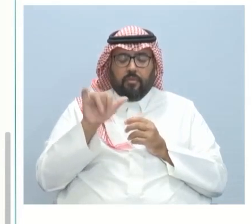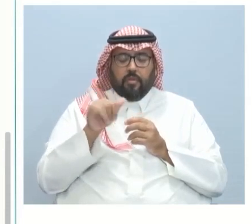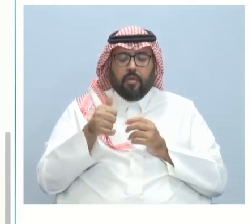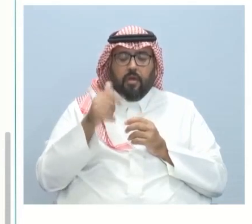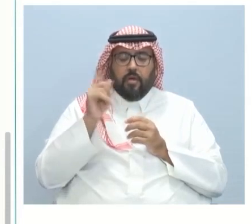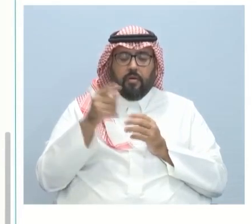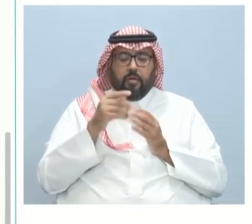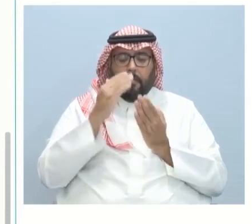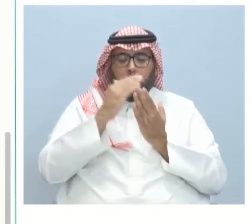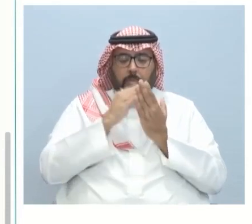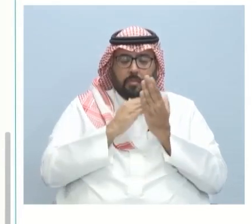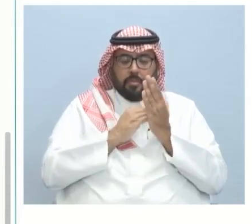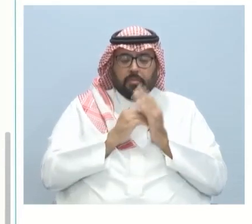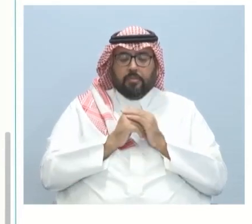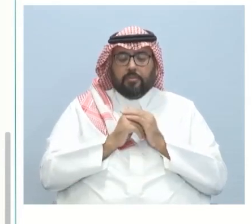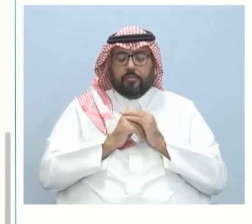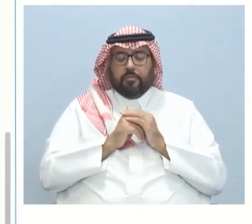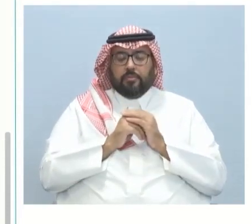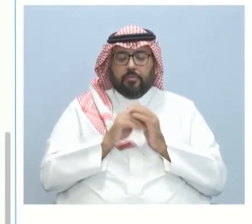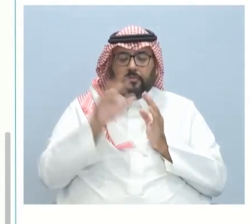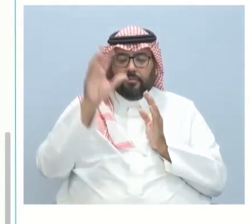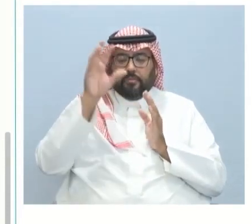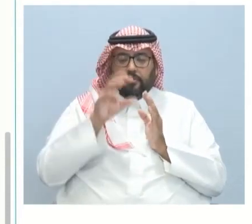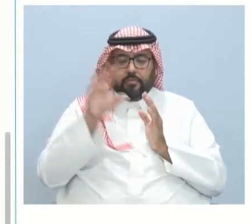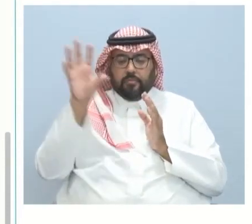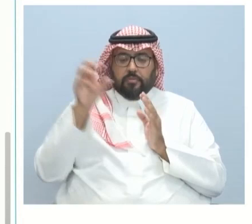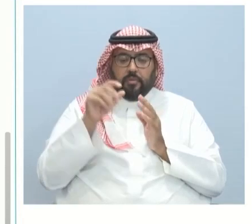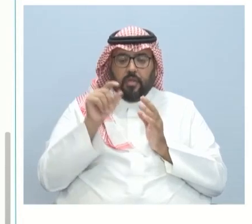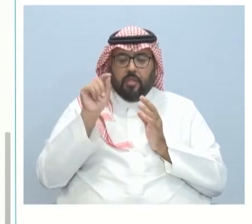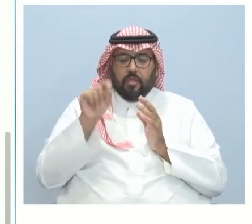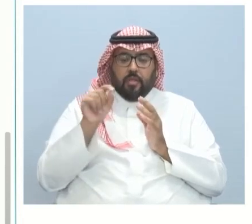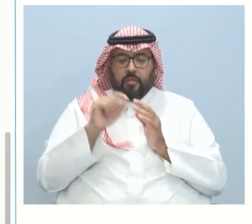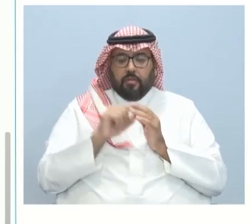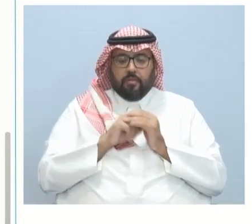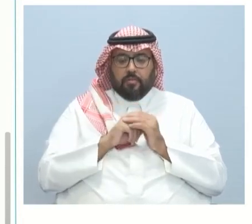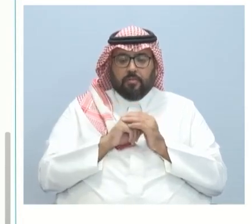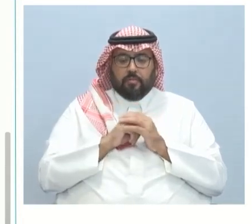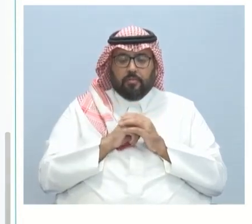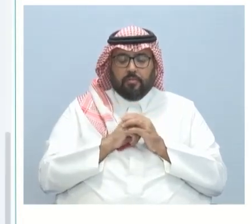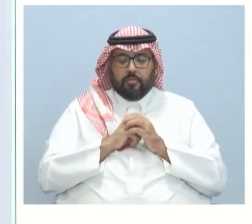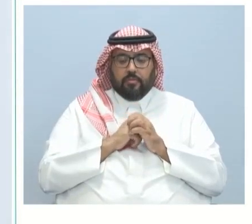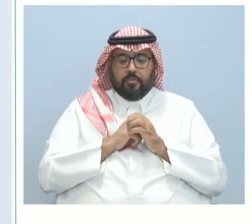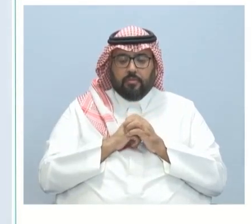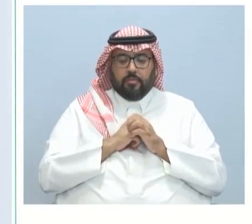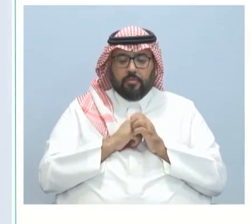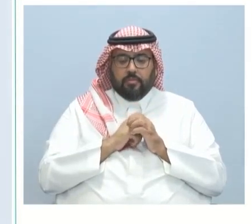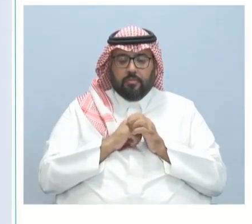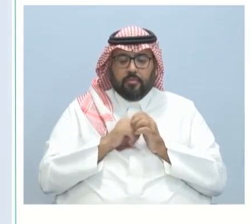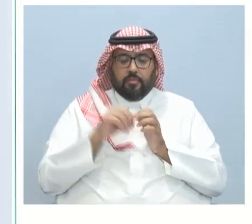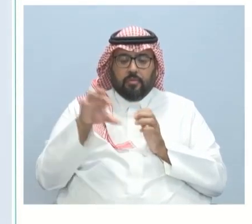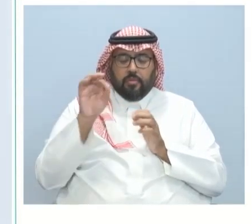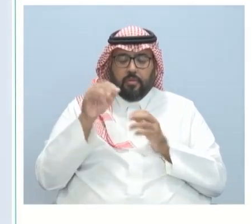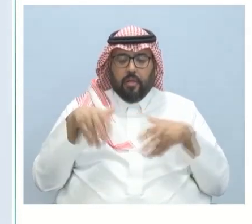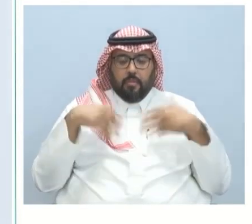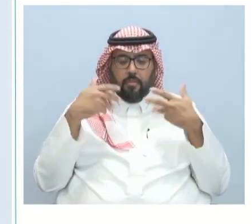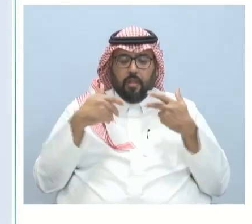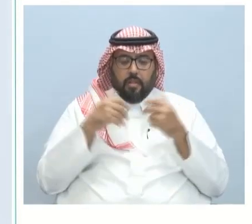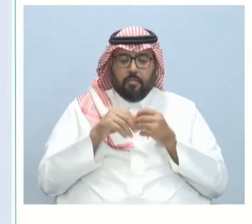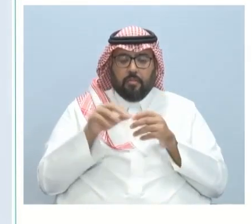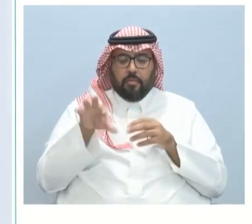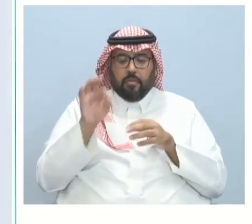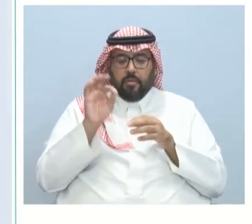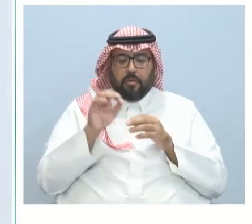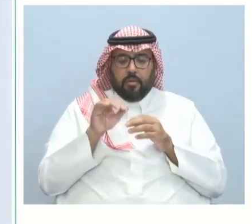البرمجيه من شريط الادوات نقوم بالضغط على ايقونه او زر اختر ملعب ستظهر لنا